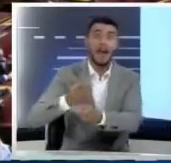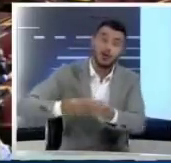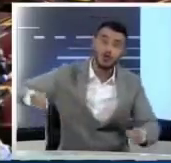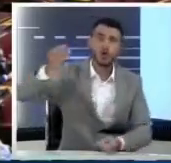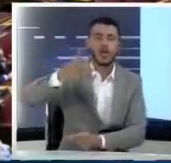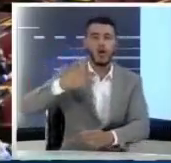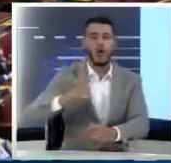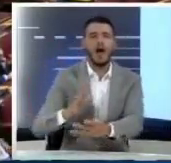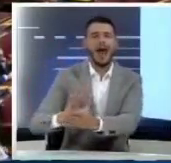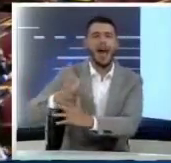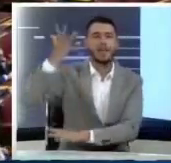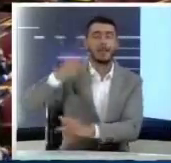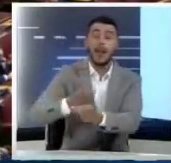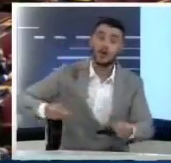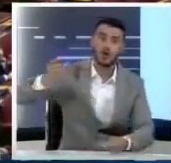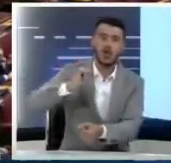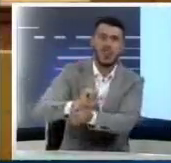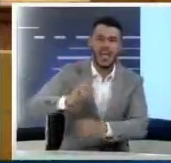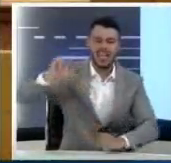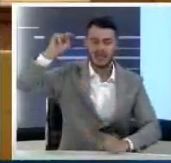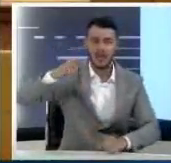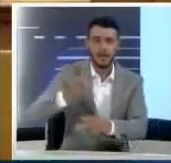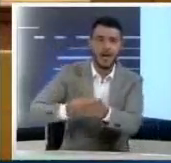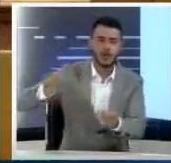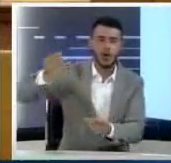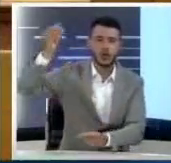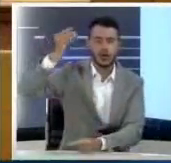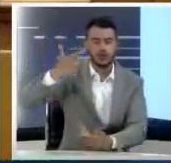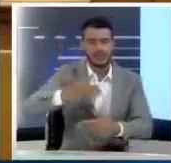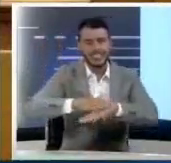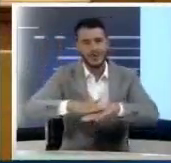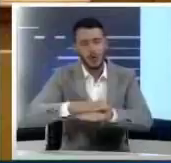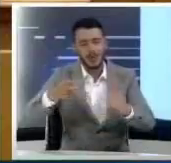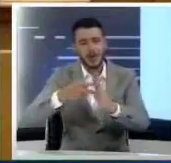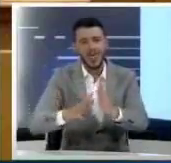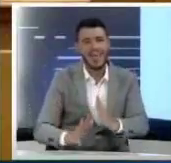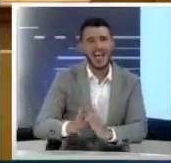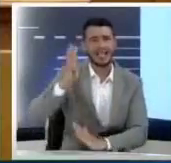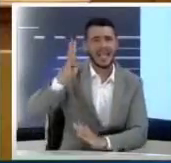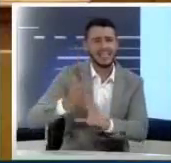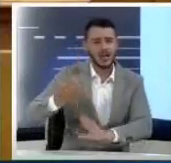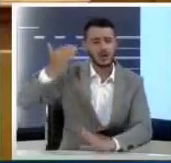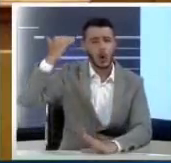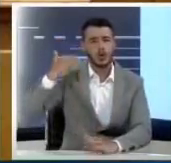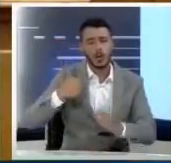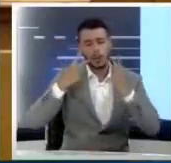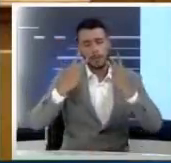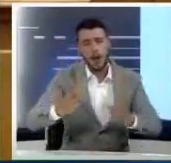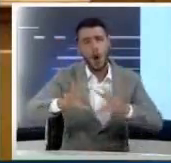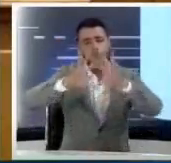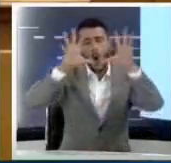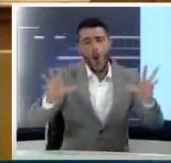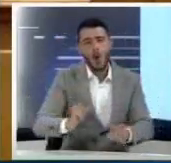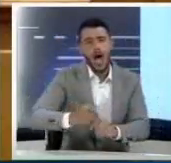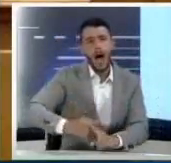δέσμευσης. Και άρα το 2014 η κατάσταση ήταν πολύ απλή. Δεν